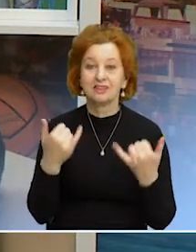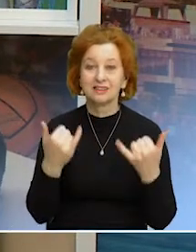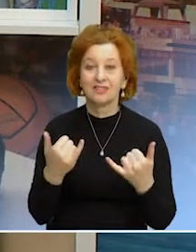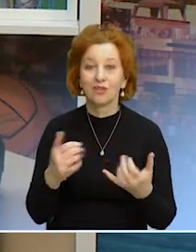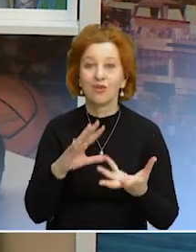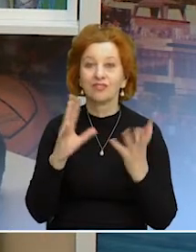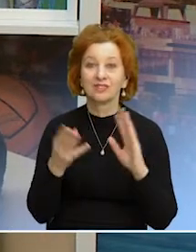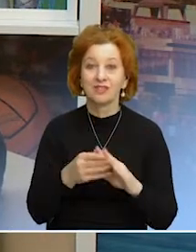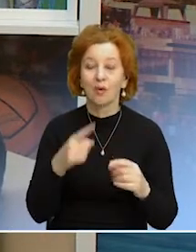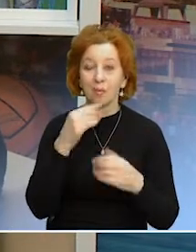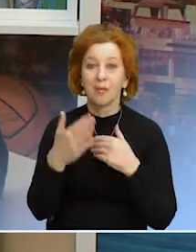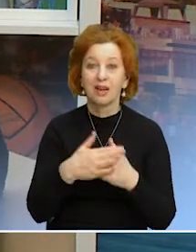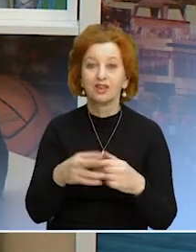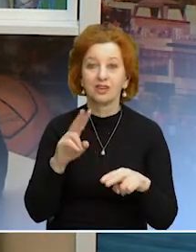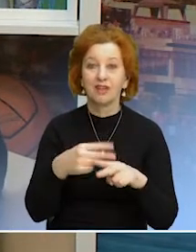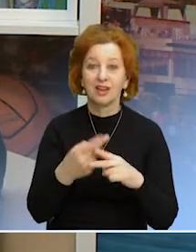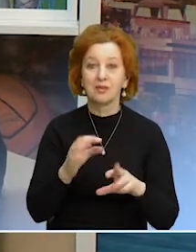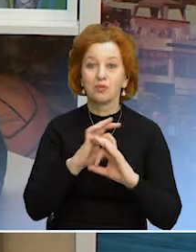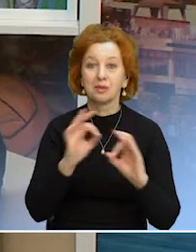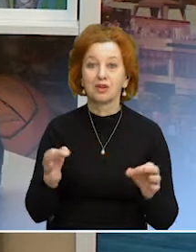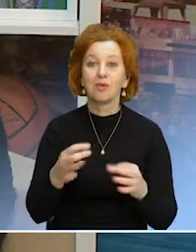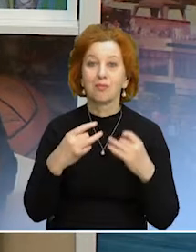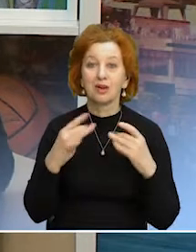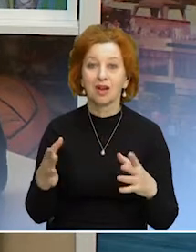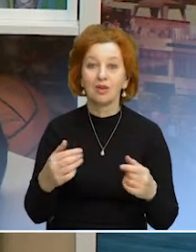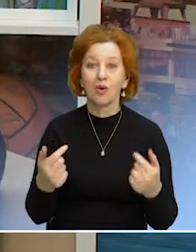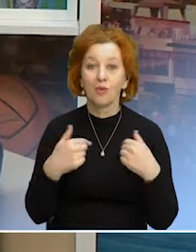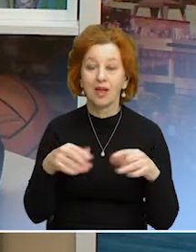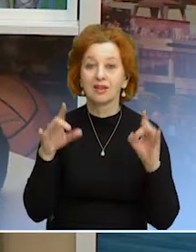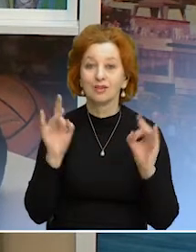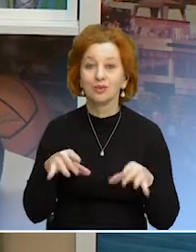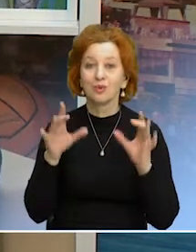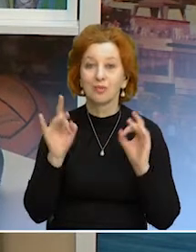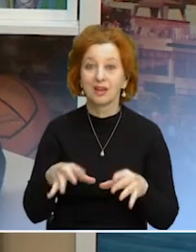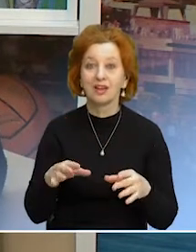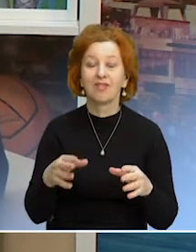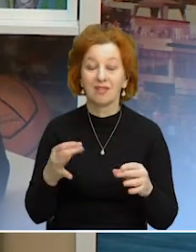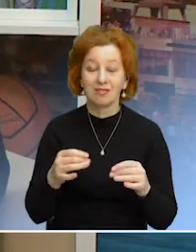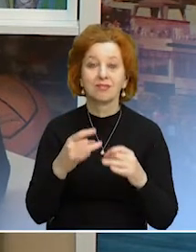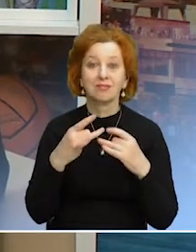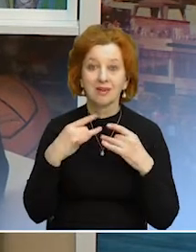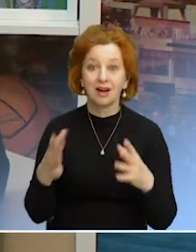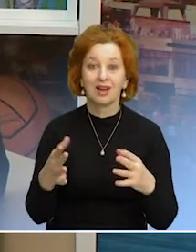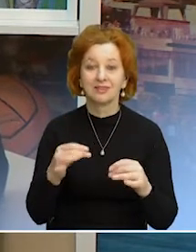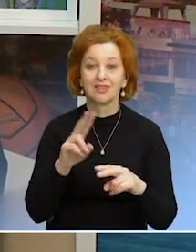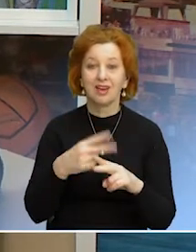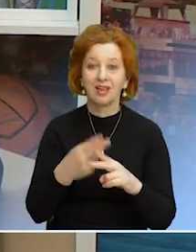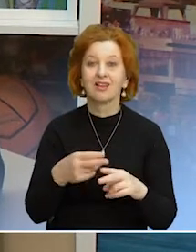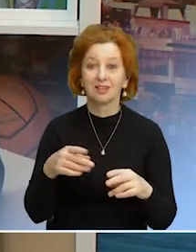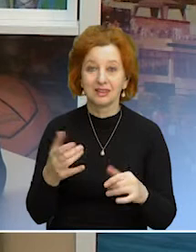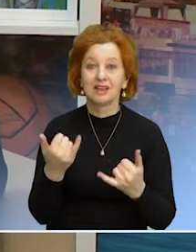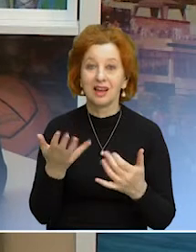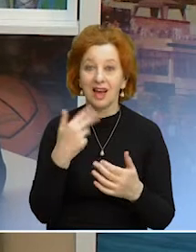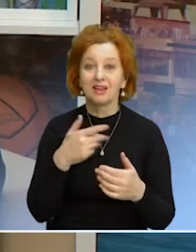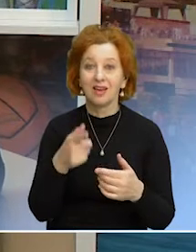Ну, всего ничего, и чем ближе к этому замечательному празднику, тем больше у нас сюрпризов, приятностей, неожиданностей. Одна из неожиданностей –